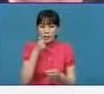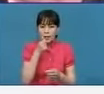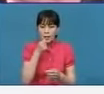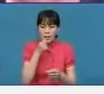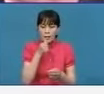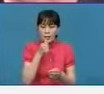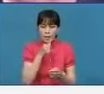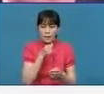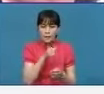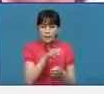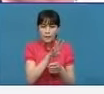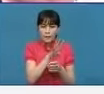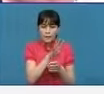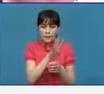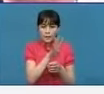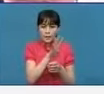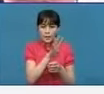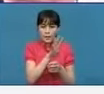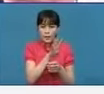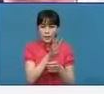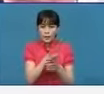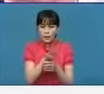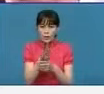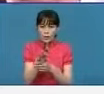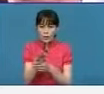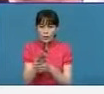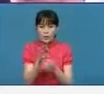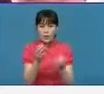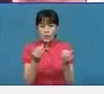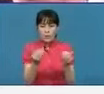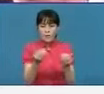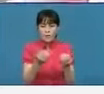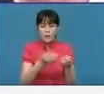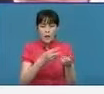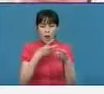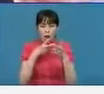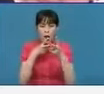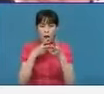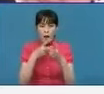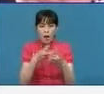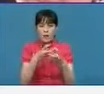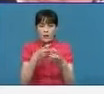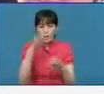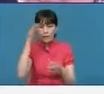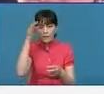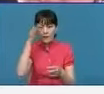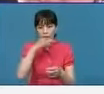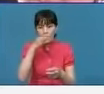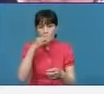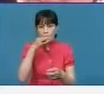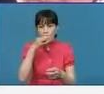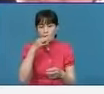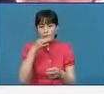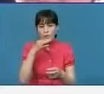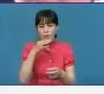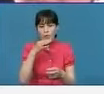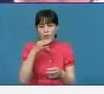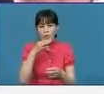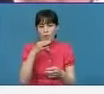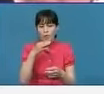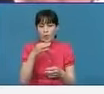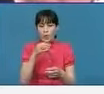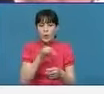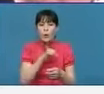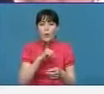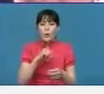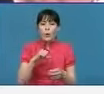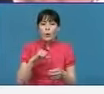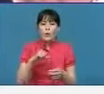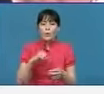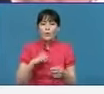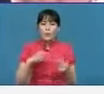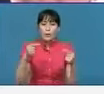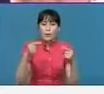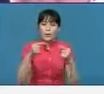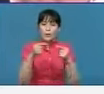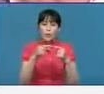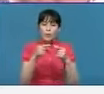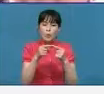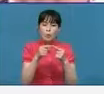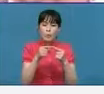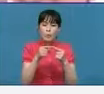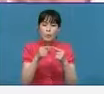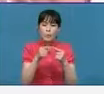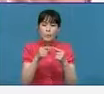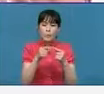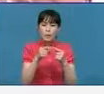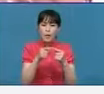шықпын. Соның көзі мылтығымды алдым да жаңа пулеметтен бүйтіп, нақтап қойып тұрып, көздеп тұрып